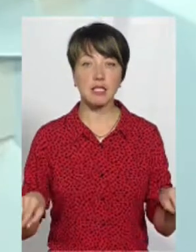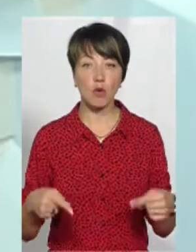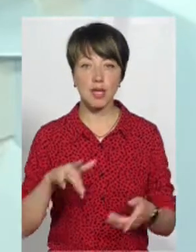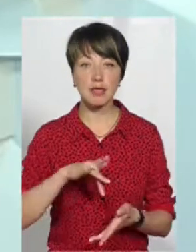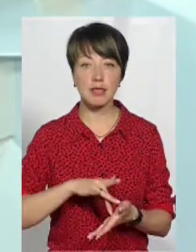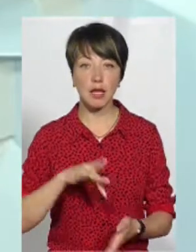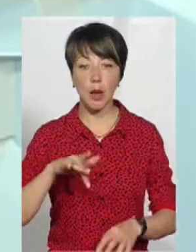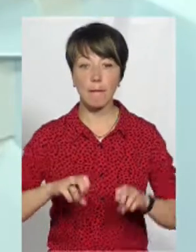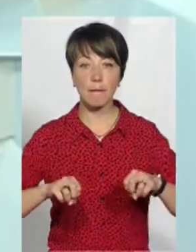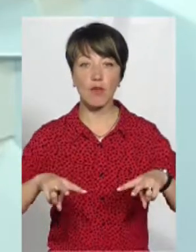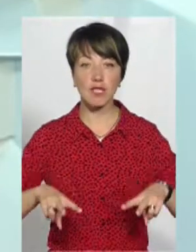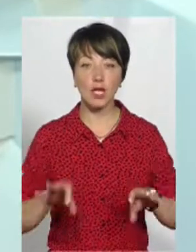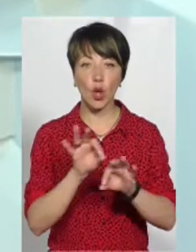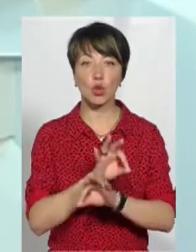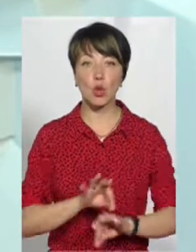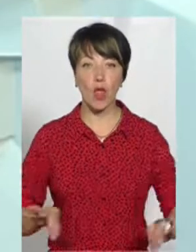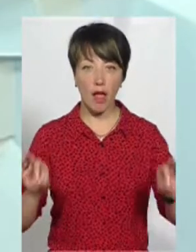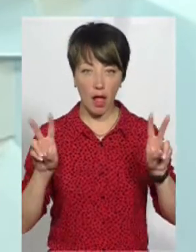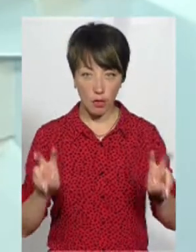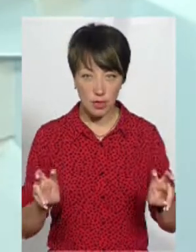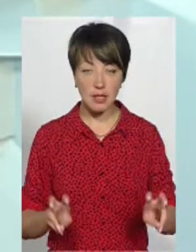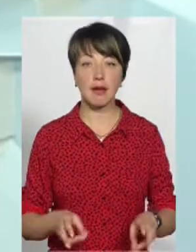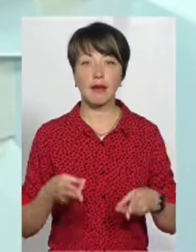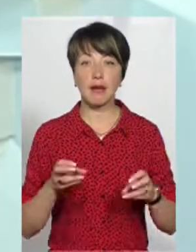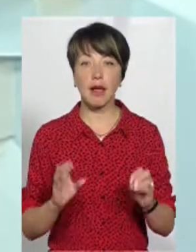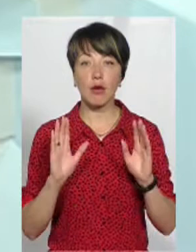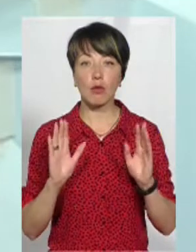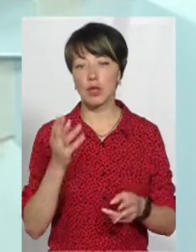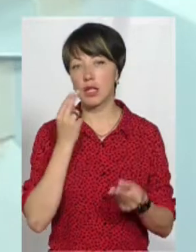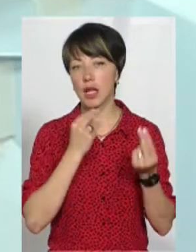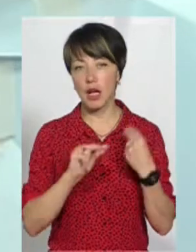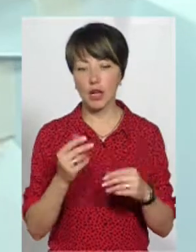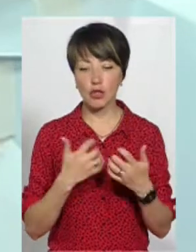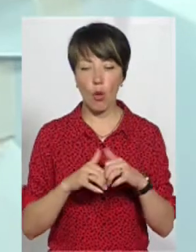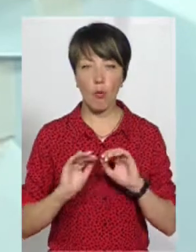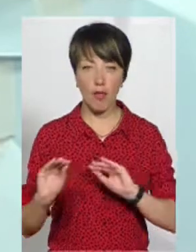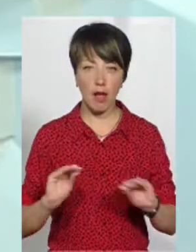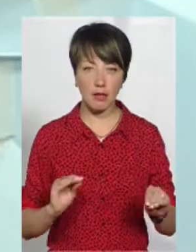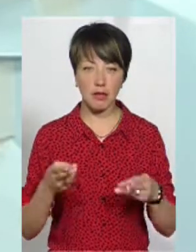званих центрів професійної досконалості, де буде найкраще обладнання,